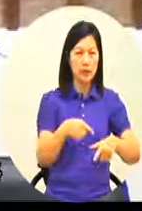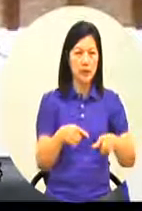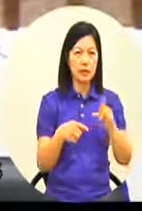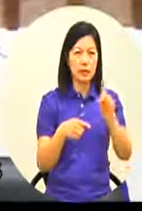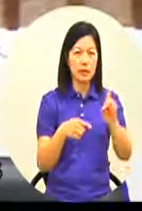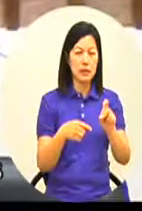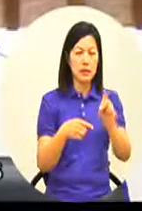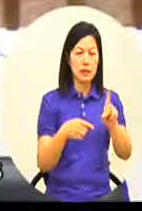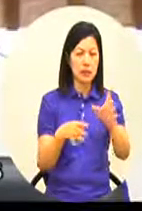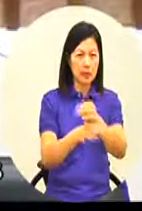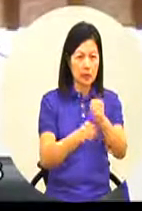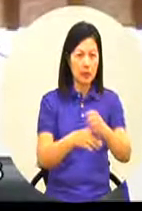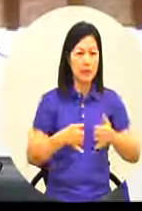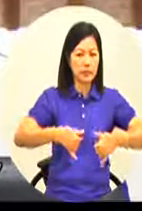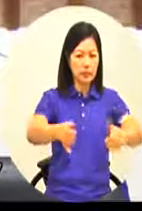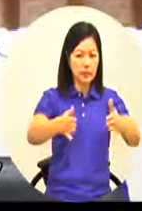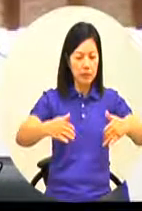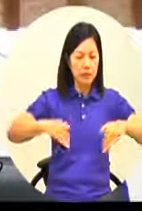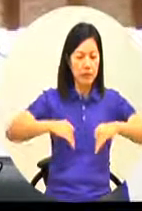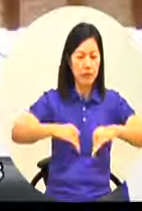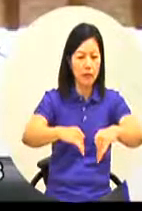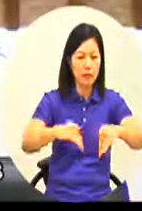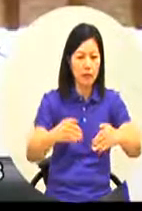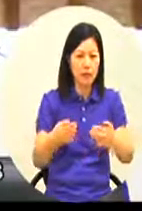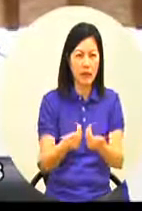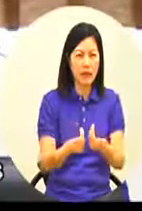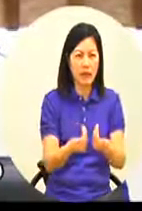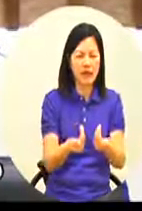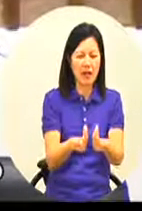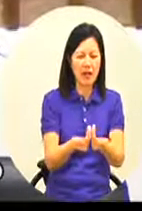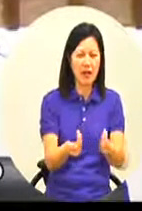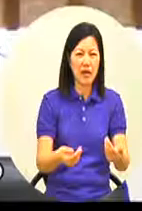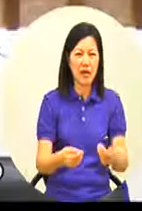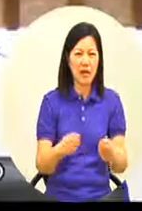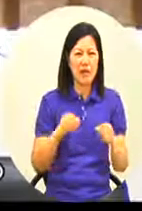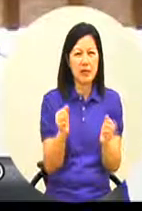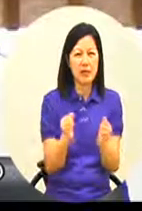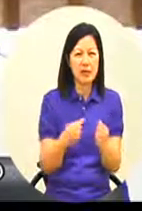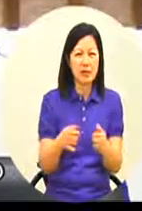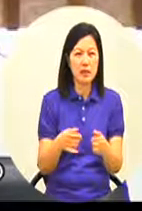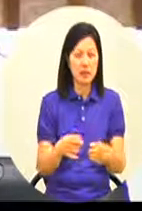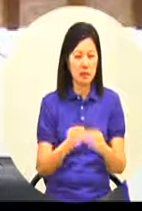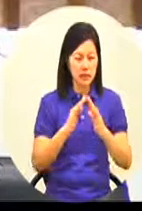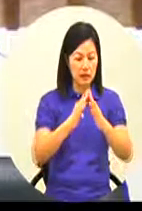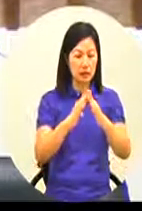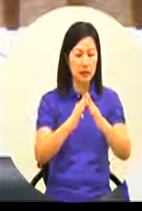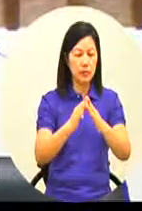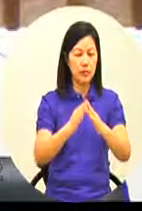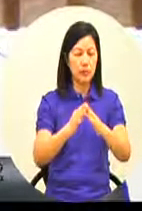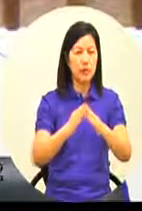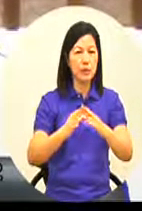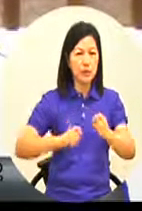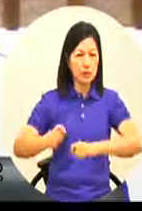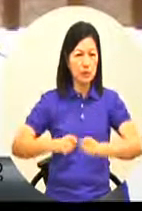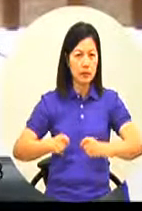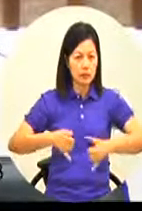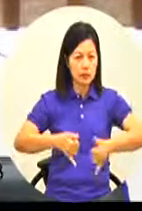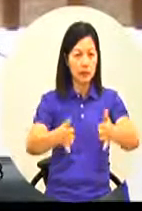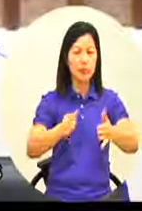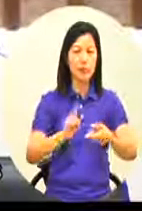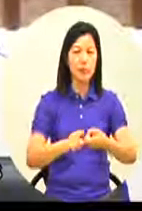71号至11号道路狭窄啊，没有打通，它是都市计划道路。好、哦，那